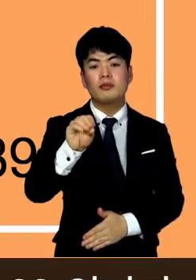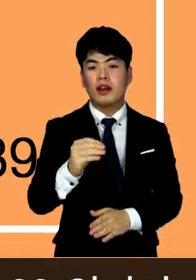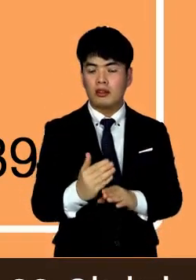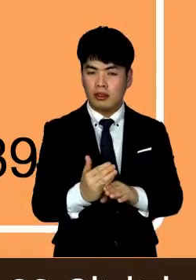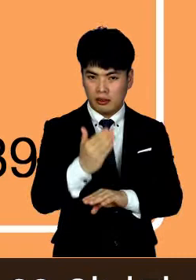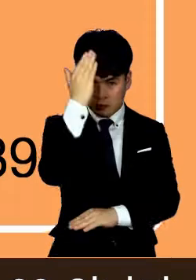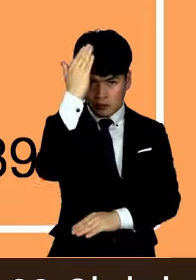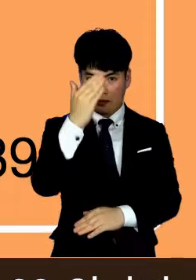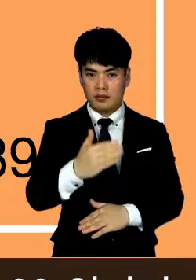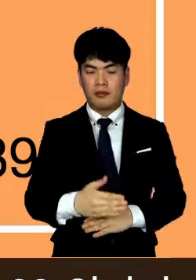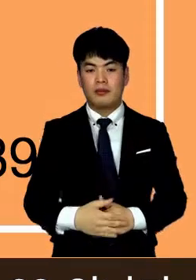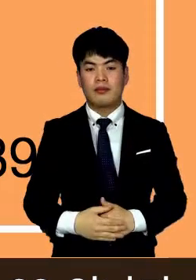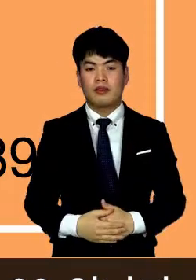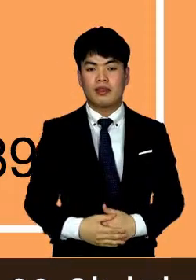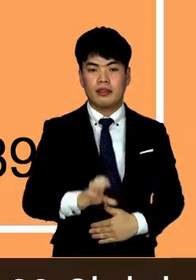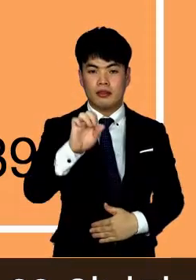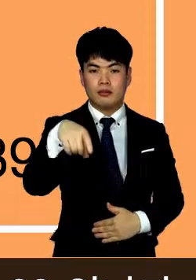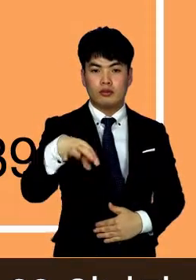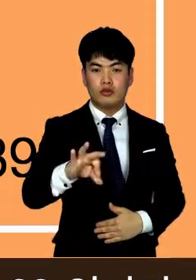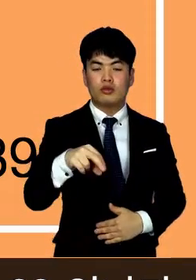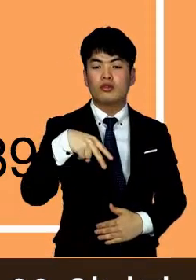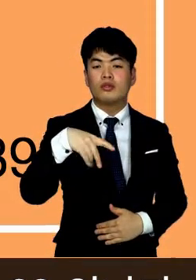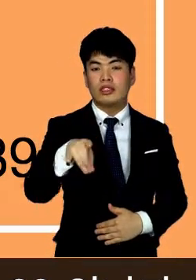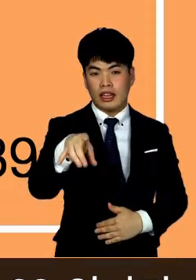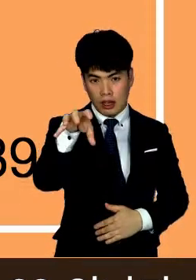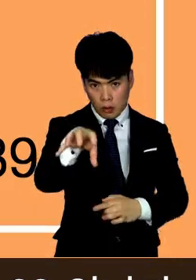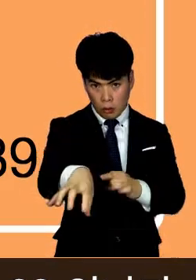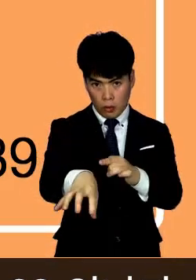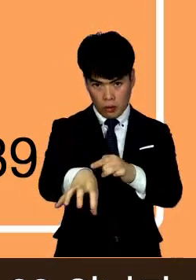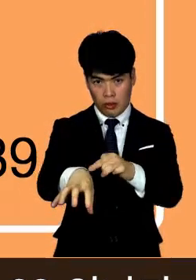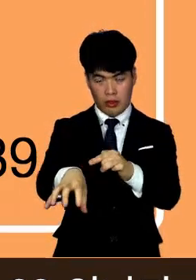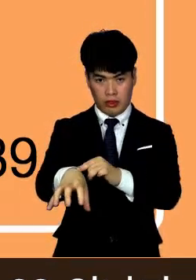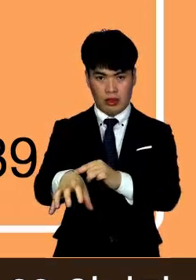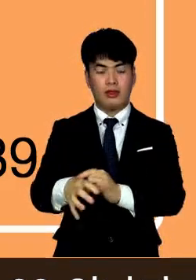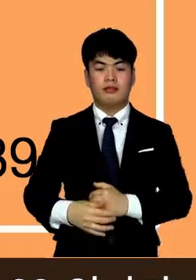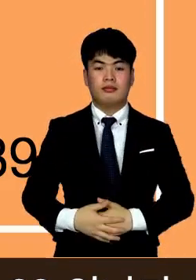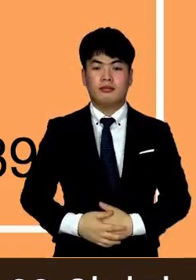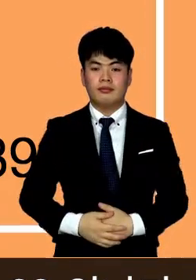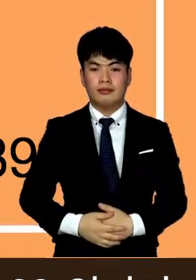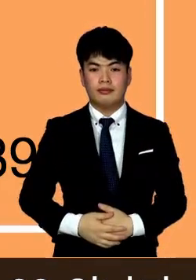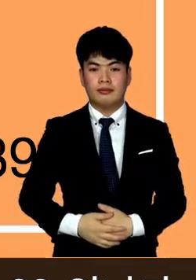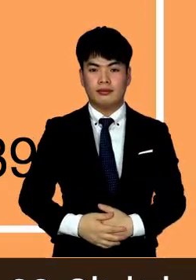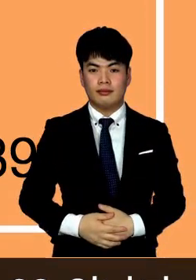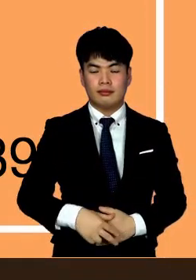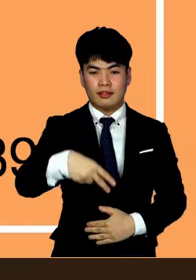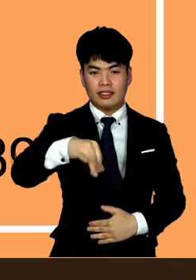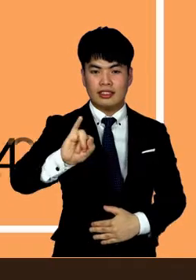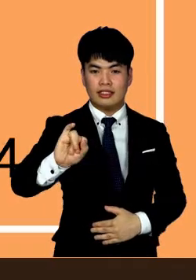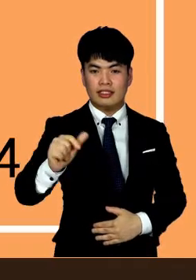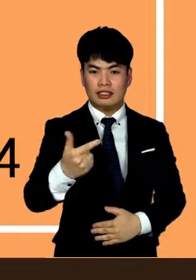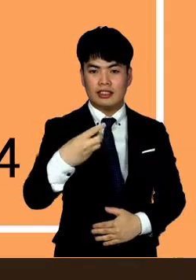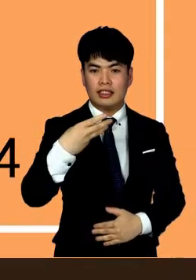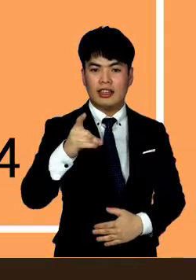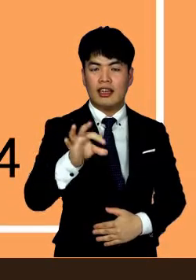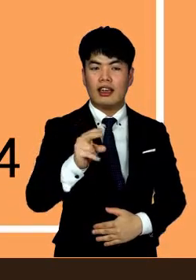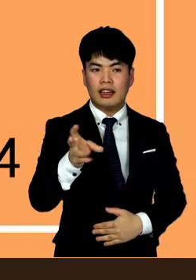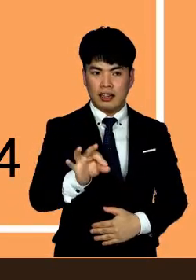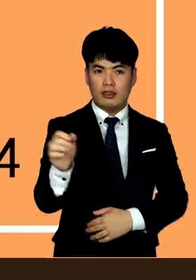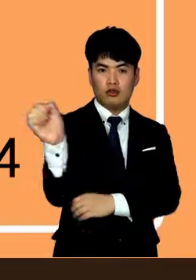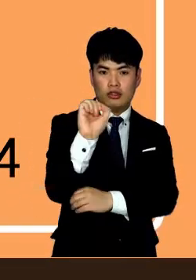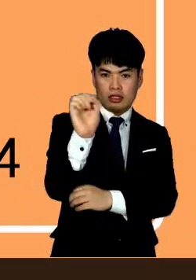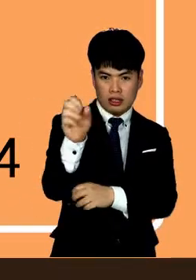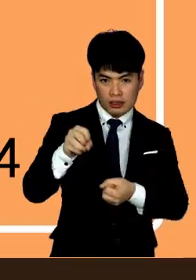이상이며 근무지는 천안시 동남구 풍세면 풍세산당 1호 39입니다. 신태양에서